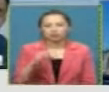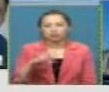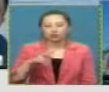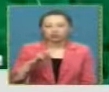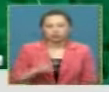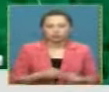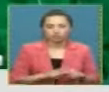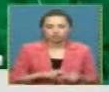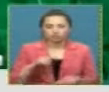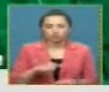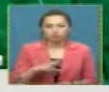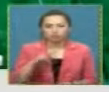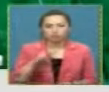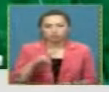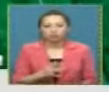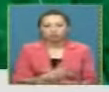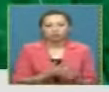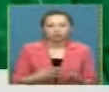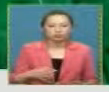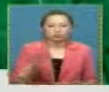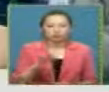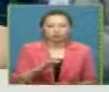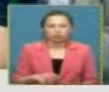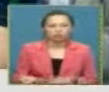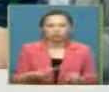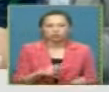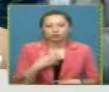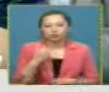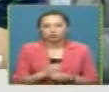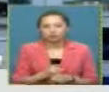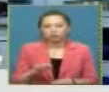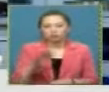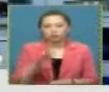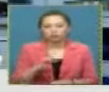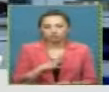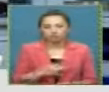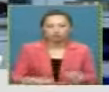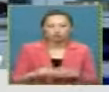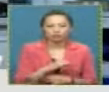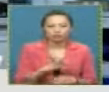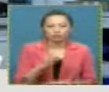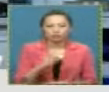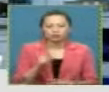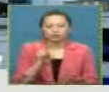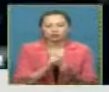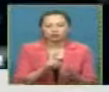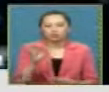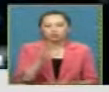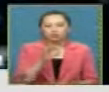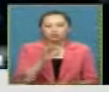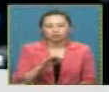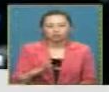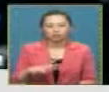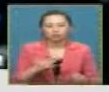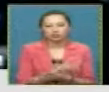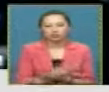бастап матчтарға қазылық ететін әрбір төрешінің ісіне қатаң бақылау қойылатынын мәлімдеді. Кездесуді өткізетін алаң иесіне бұдан былай ойынды бақылау